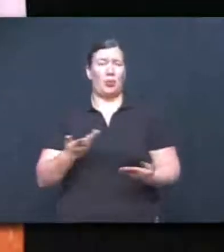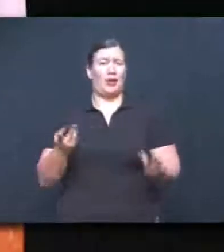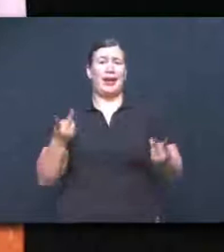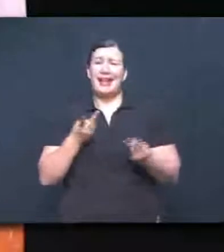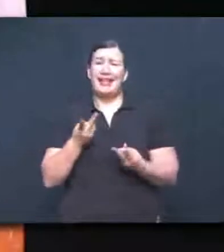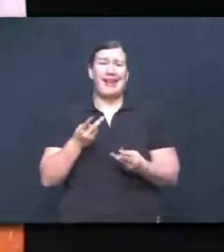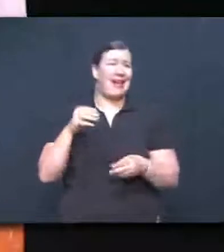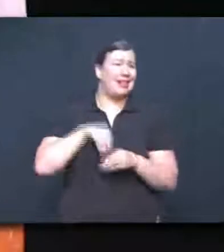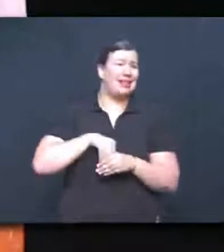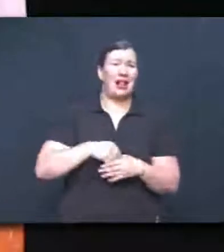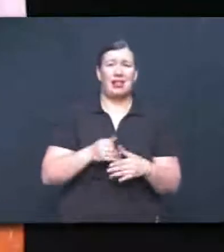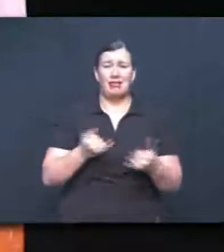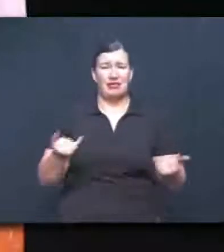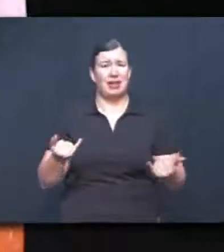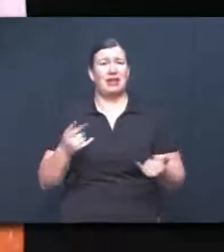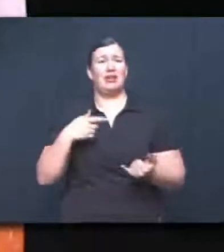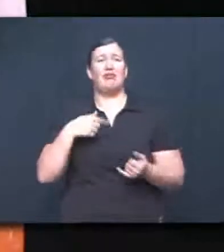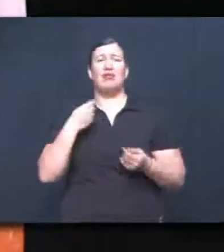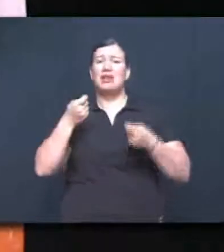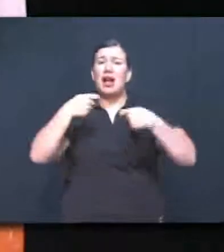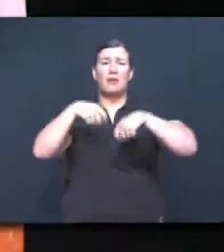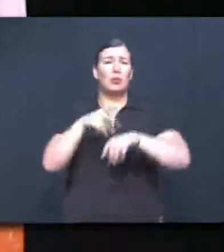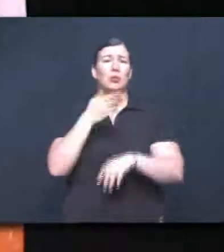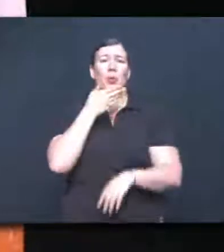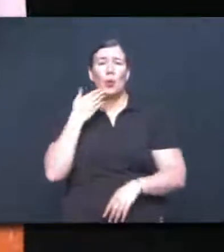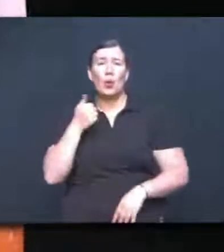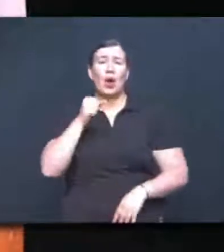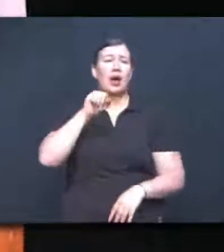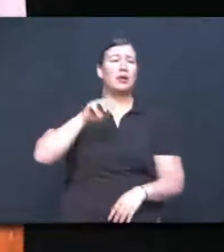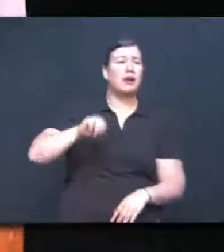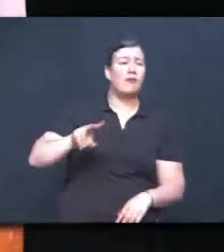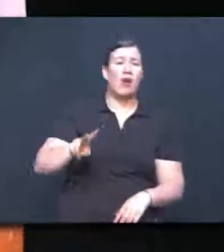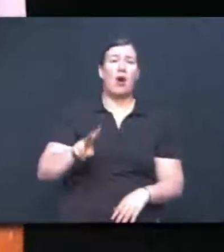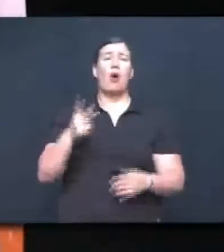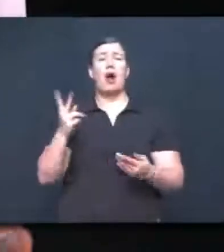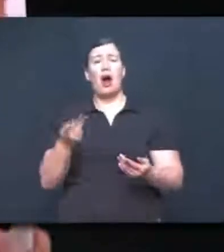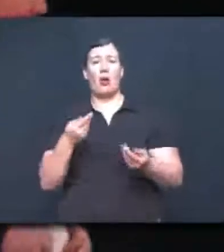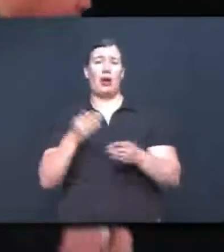SMV gibt ist es auch in Ordnung ist auch eine Entscheidung danke schön